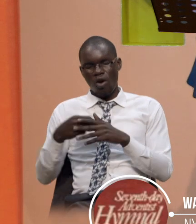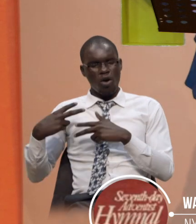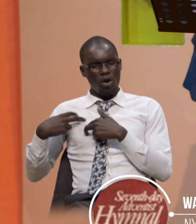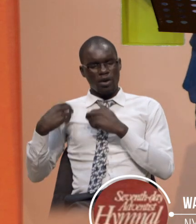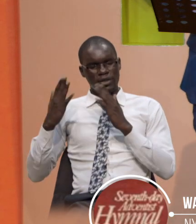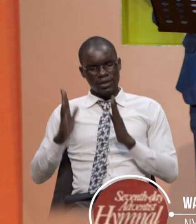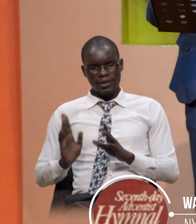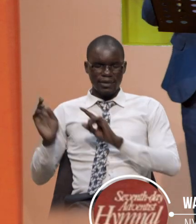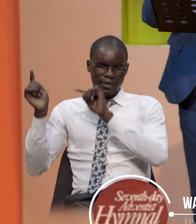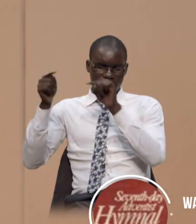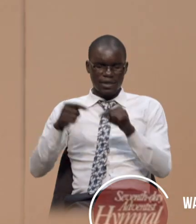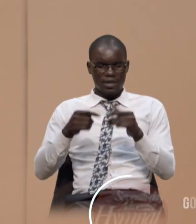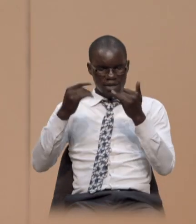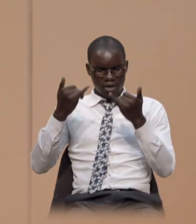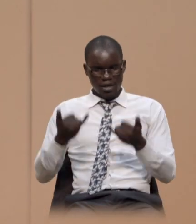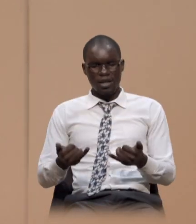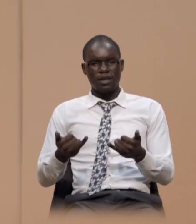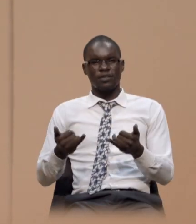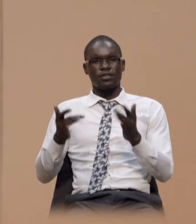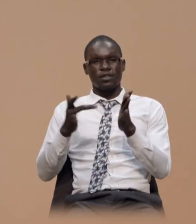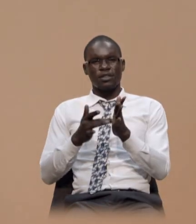dhambi, njoni sasa Kristo